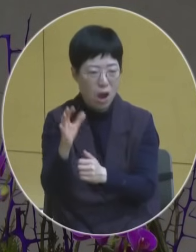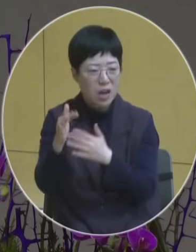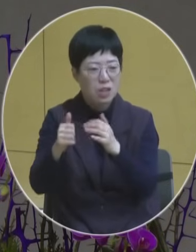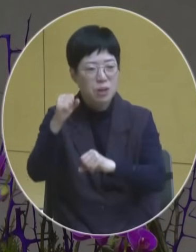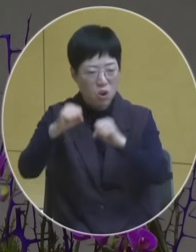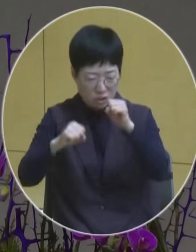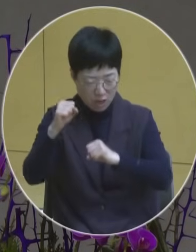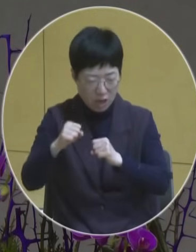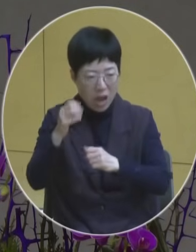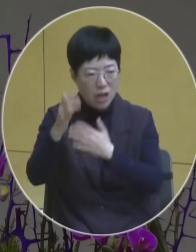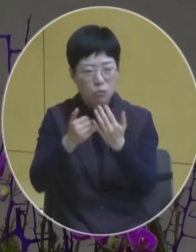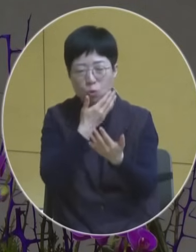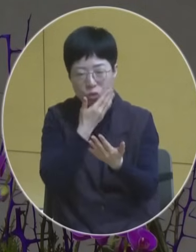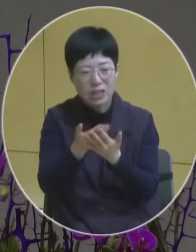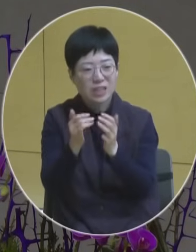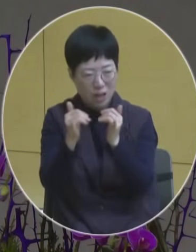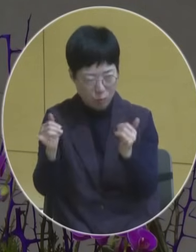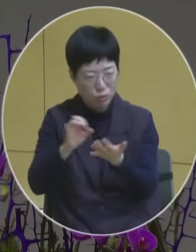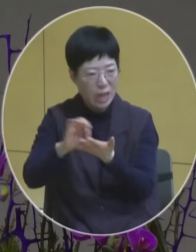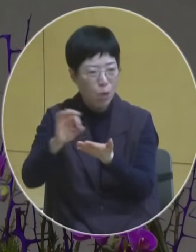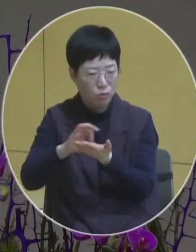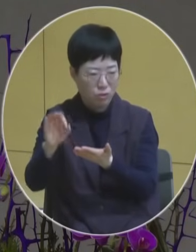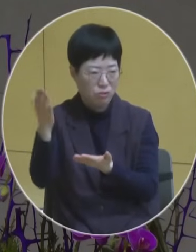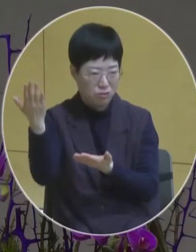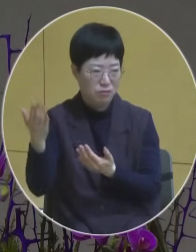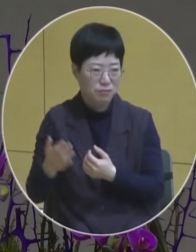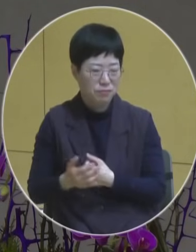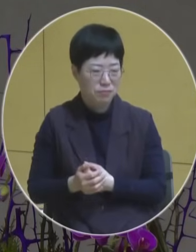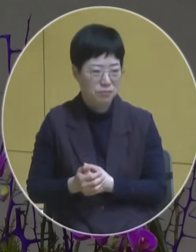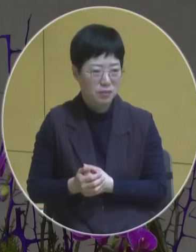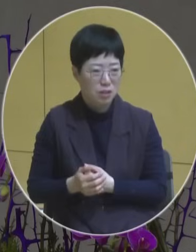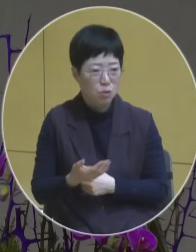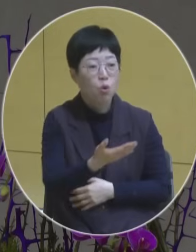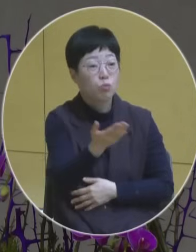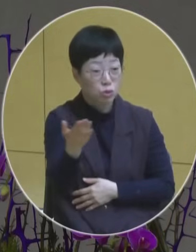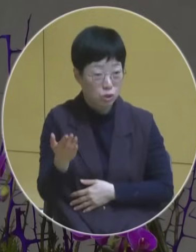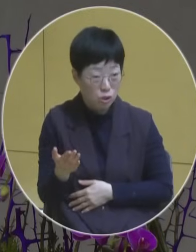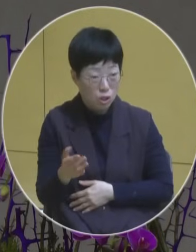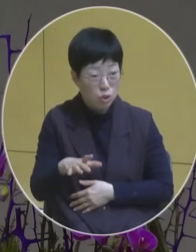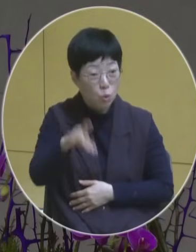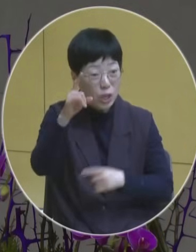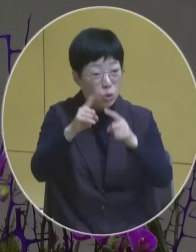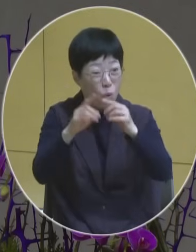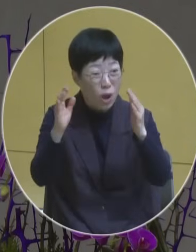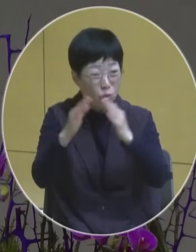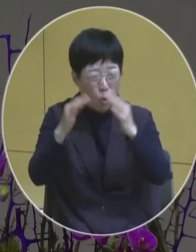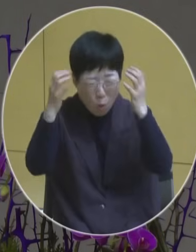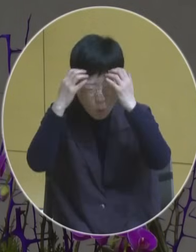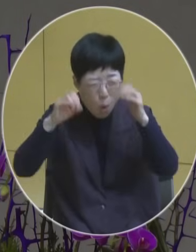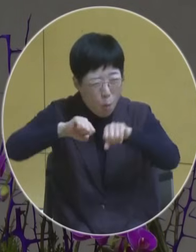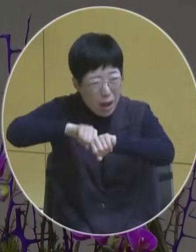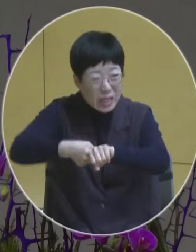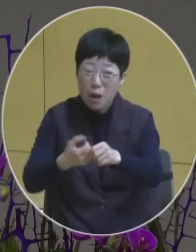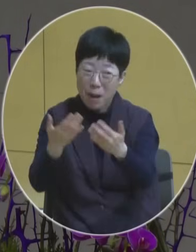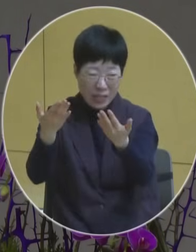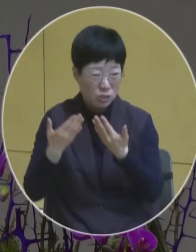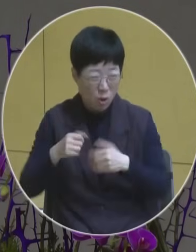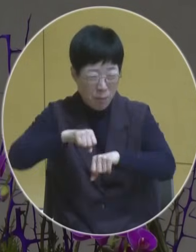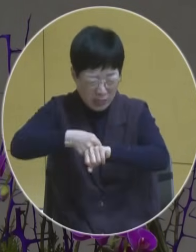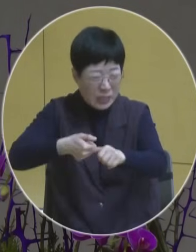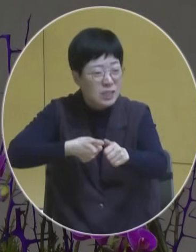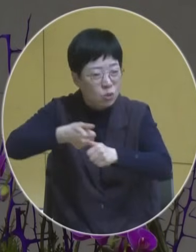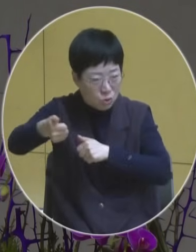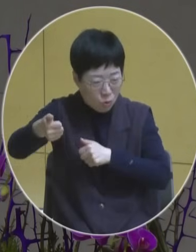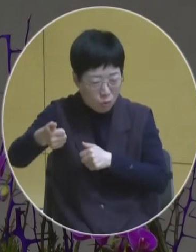역사에 존귀하고 귀한 인물로 쓰여진 것을 보게 됩니다. 사랑하는 여러분, 초대교회도 박해가 많았지만 그 박해를